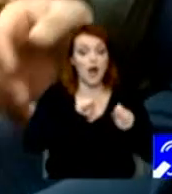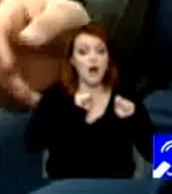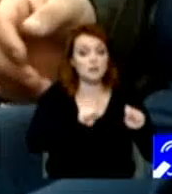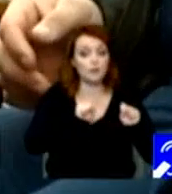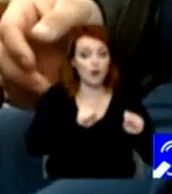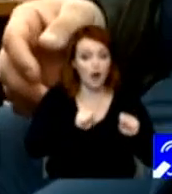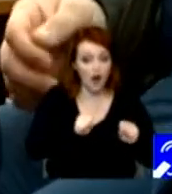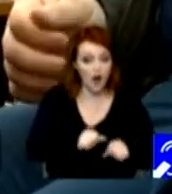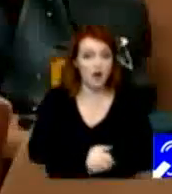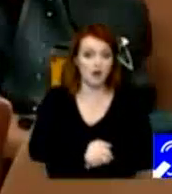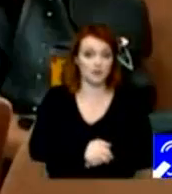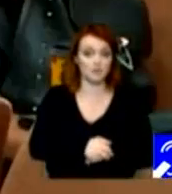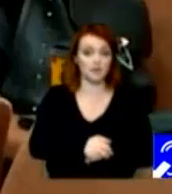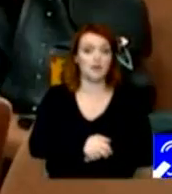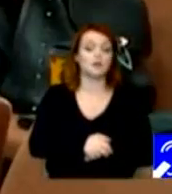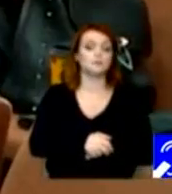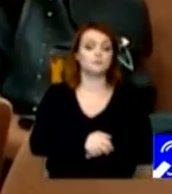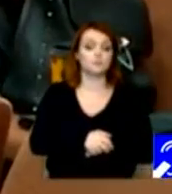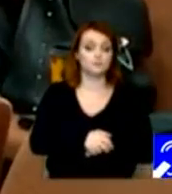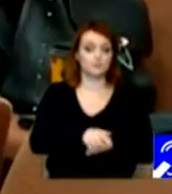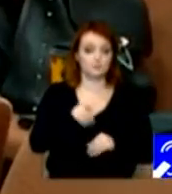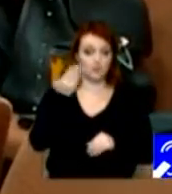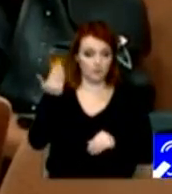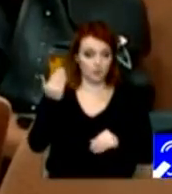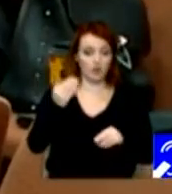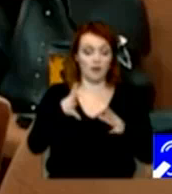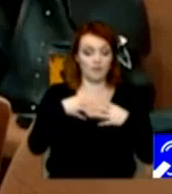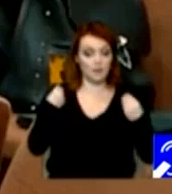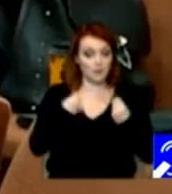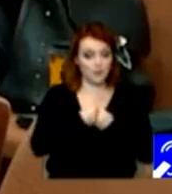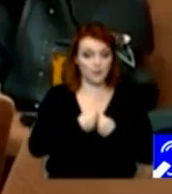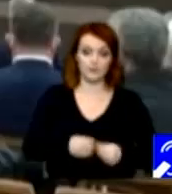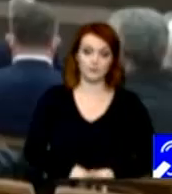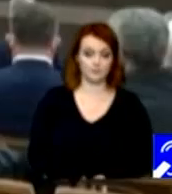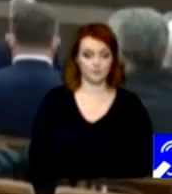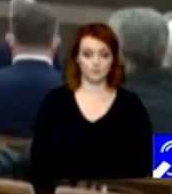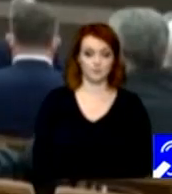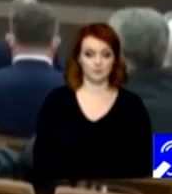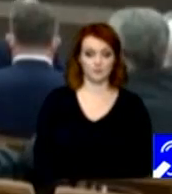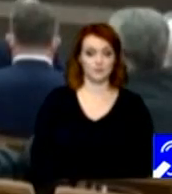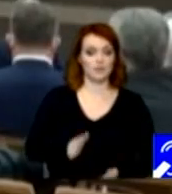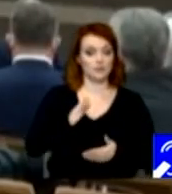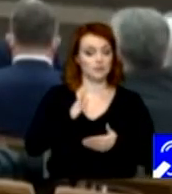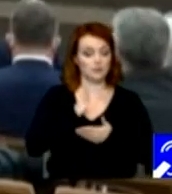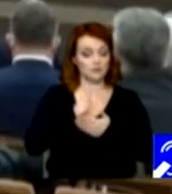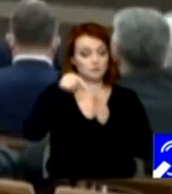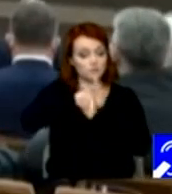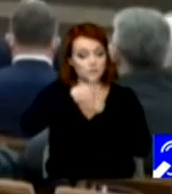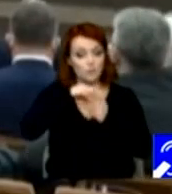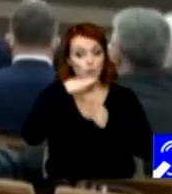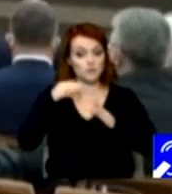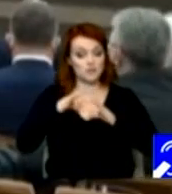apărarea intereselor mai multor agenți economici aflați în litigiu cu primăria după ce de o să fie